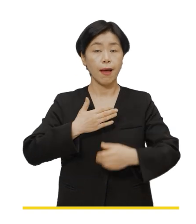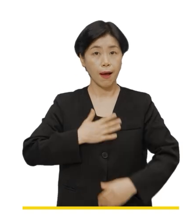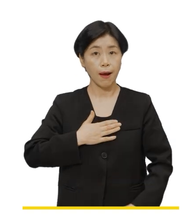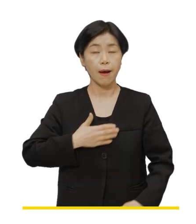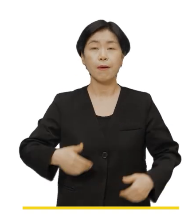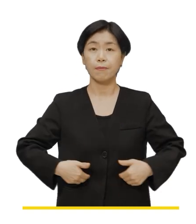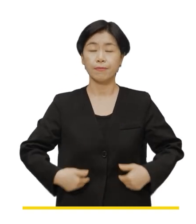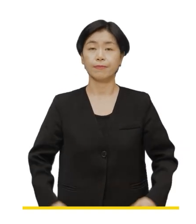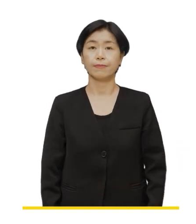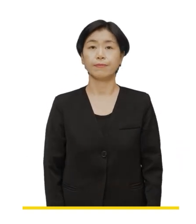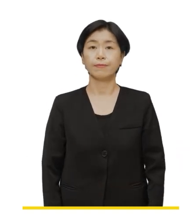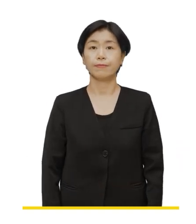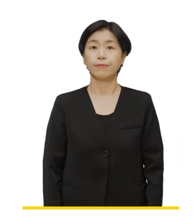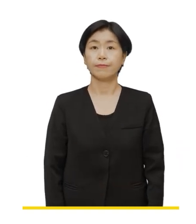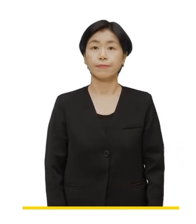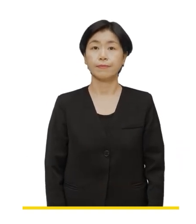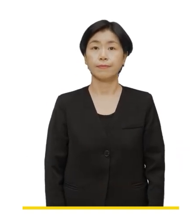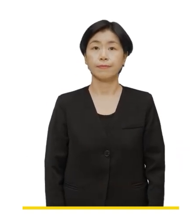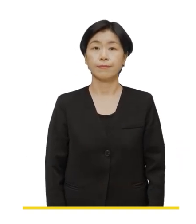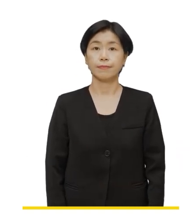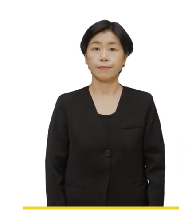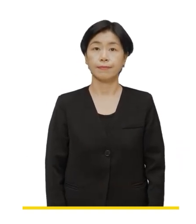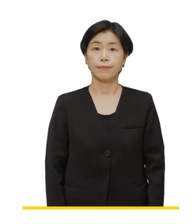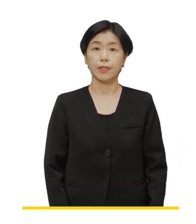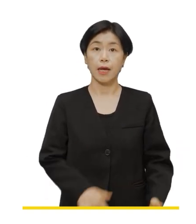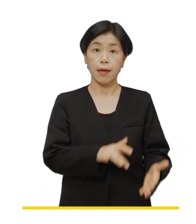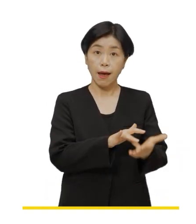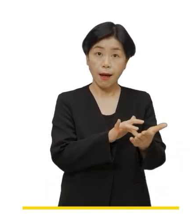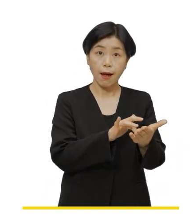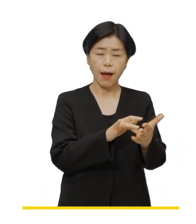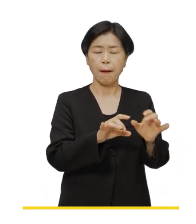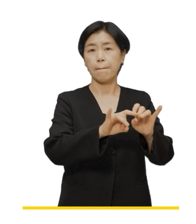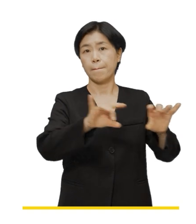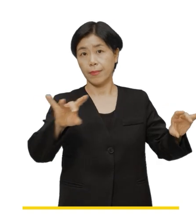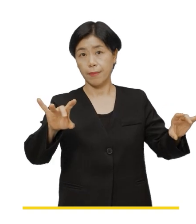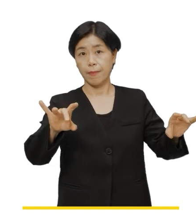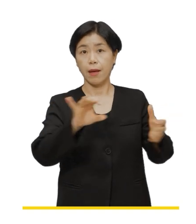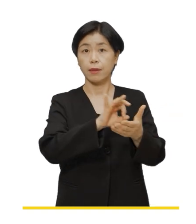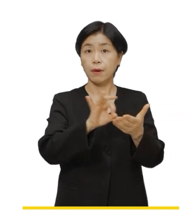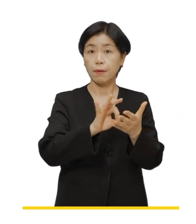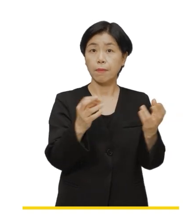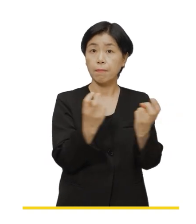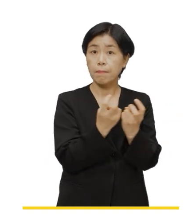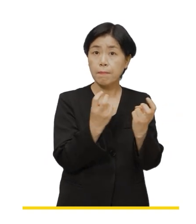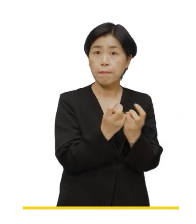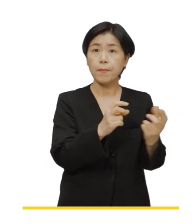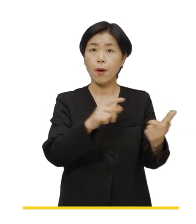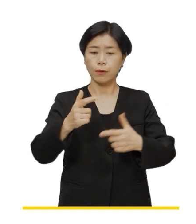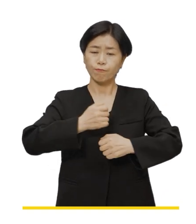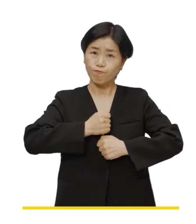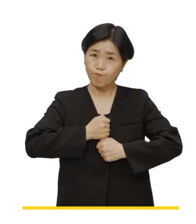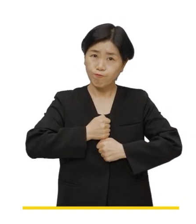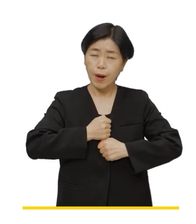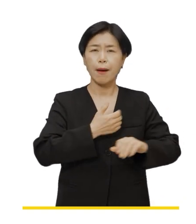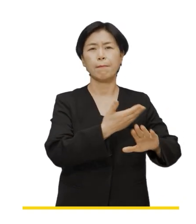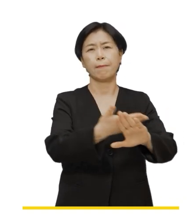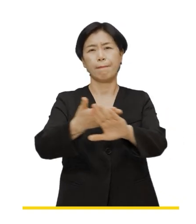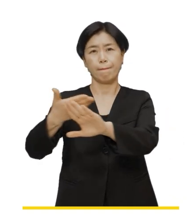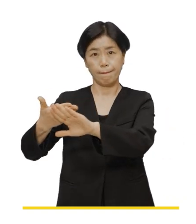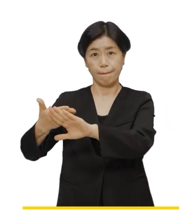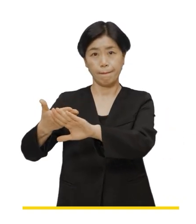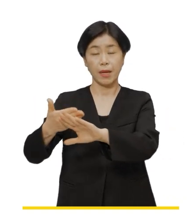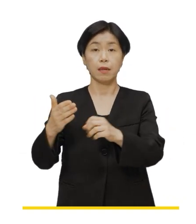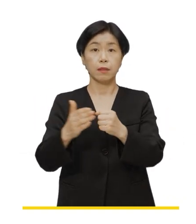하는 정보예요. 같은 의약품이더라도 의약품마다 사용하는 방법, 주의할 점이